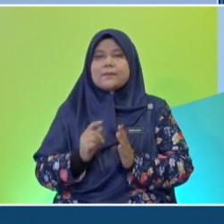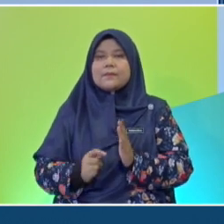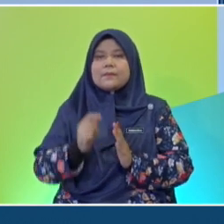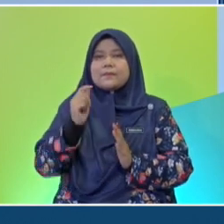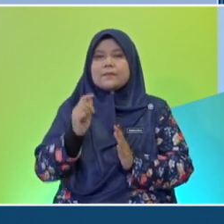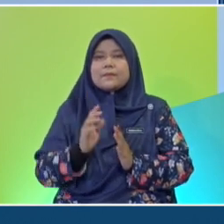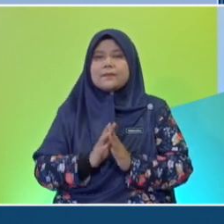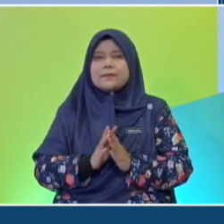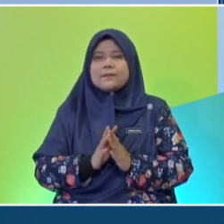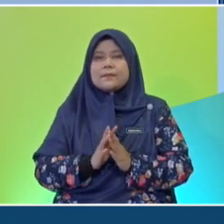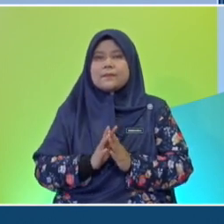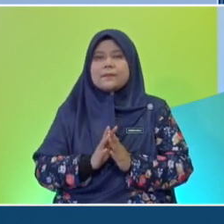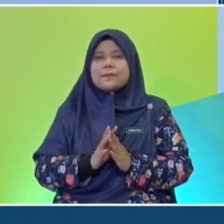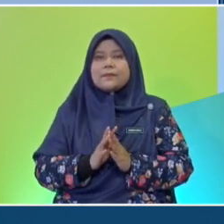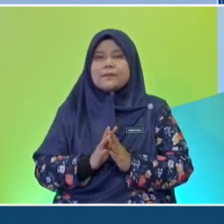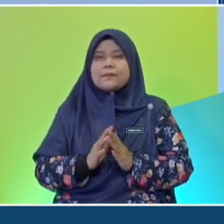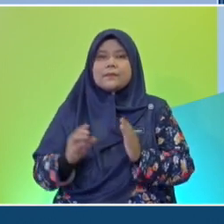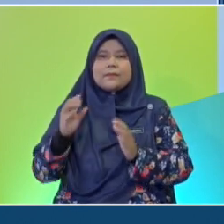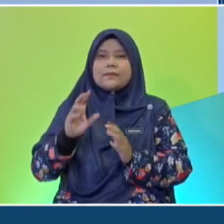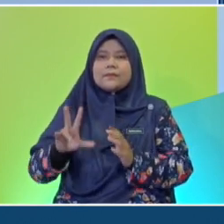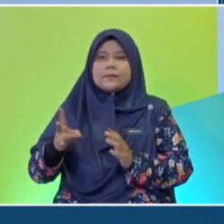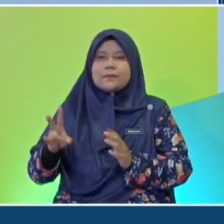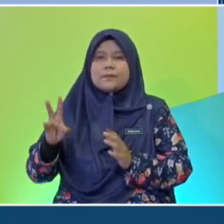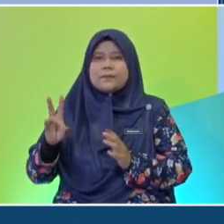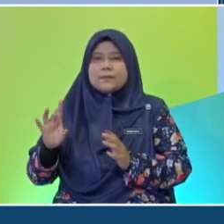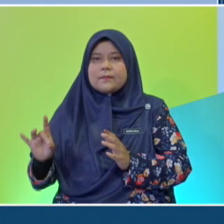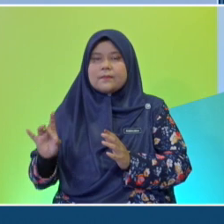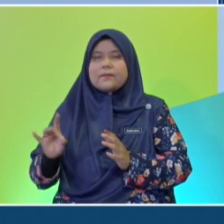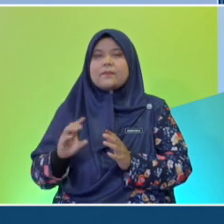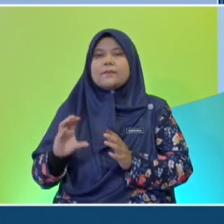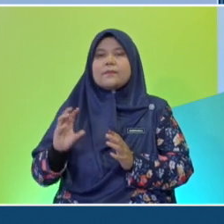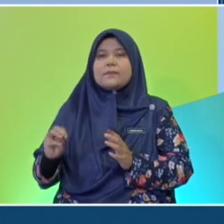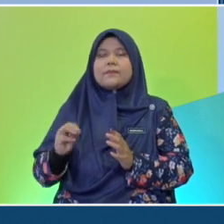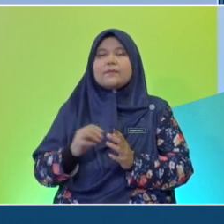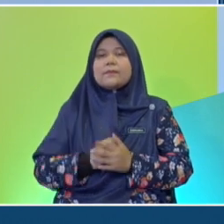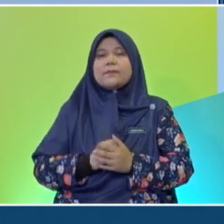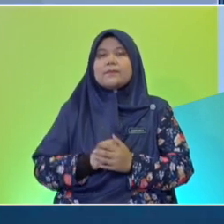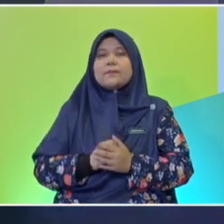Tinggi susunan blok itu adalah 78 cm oke